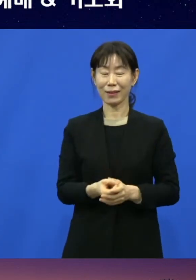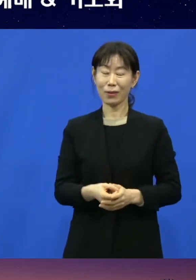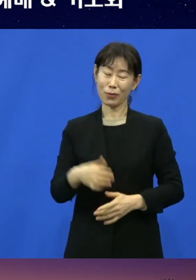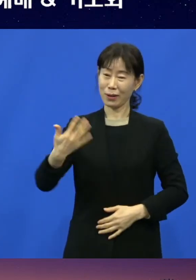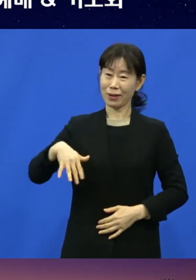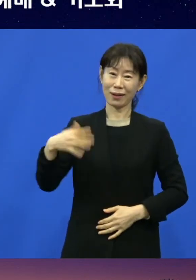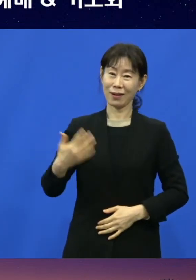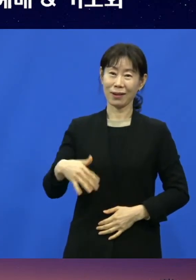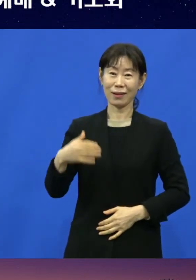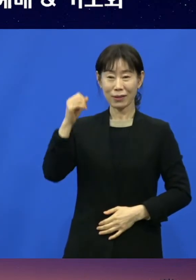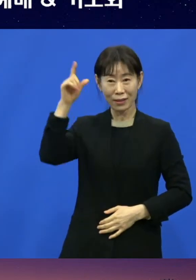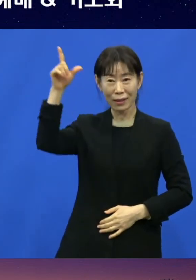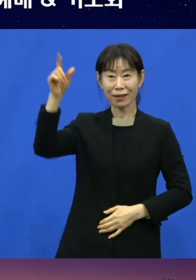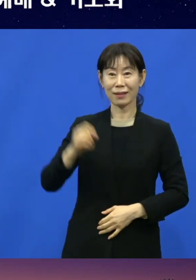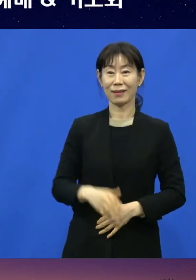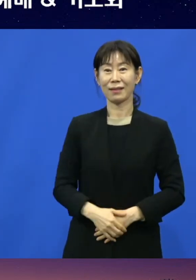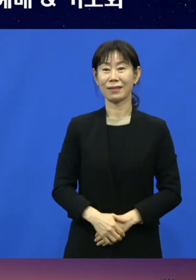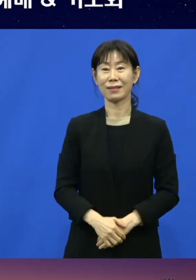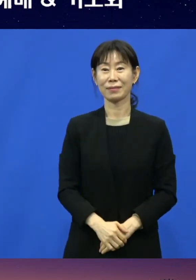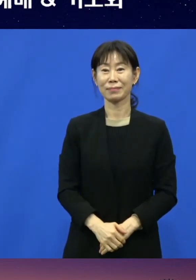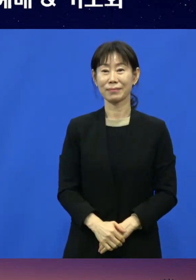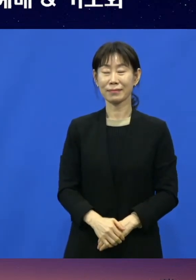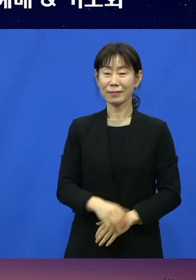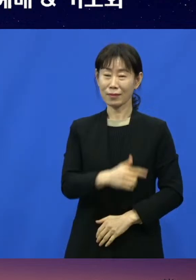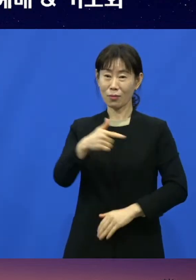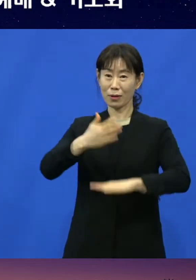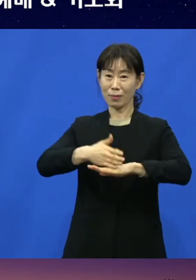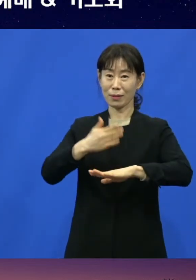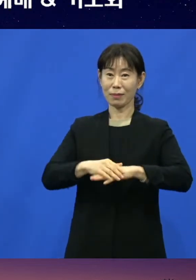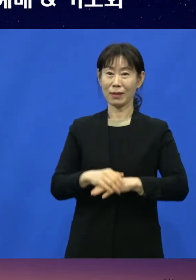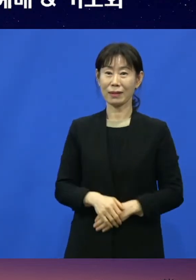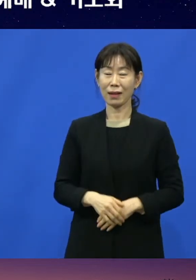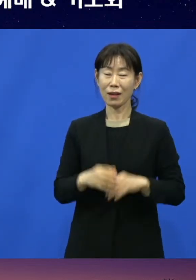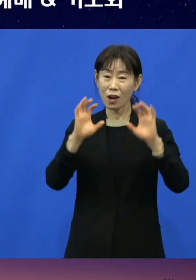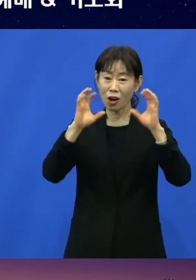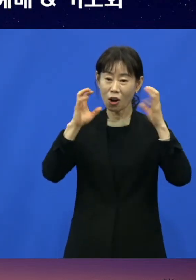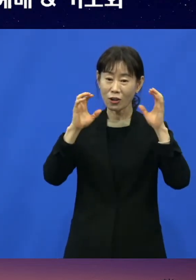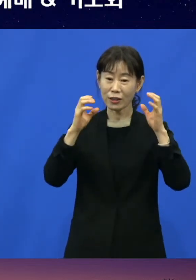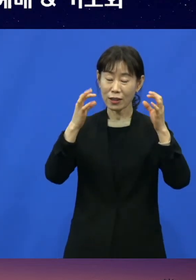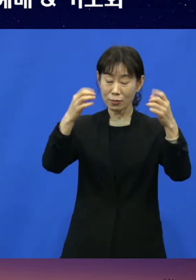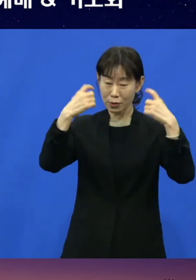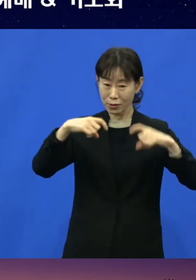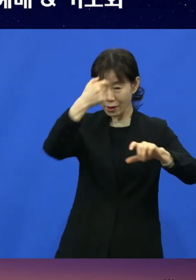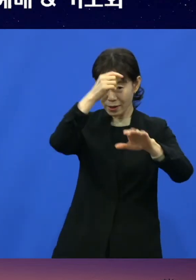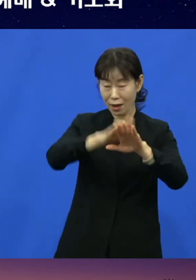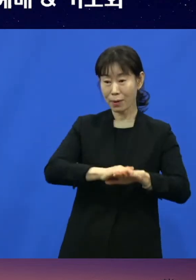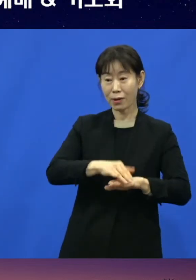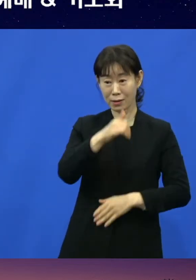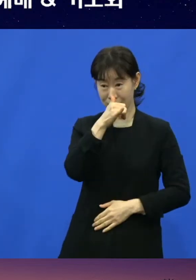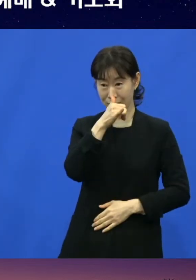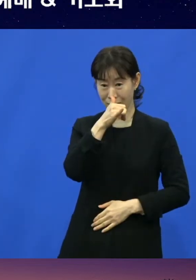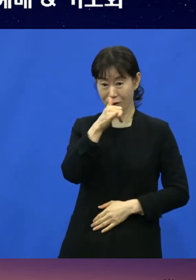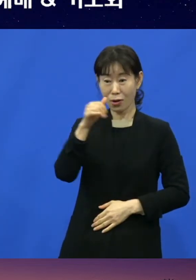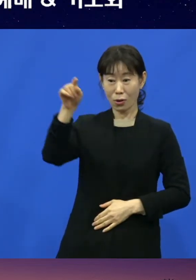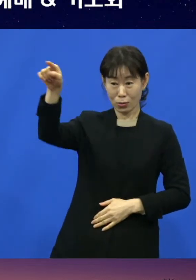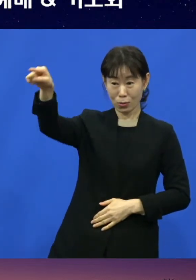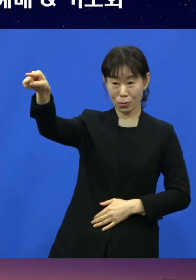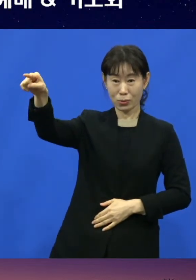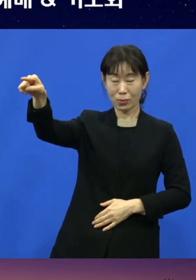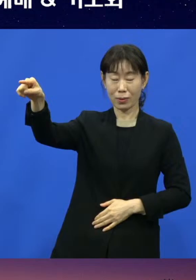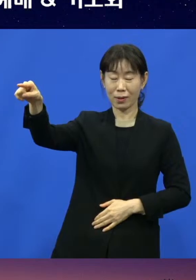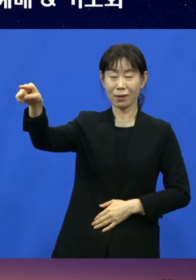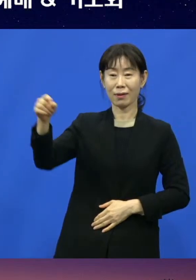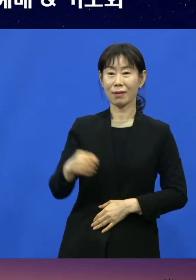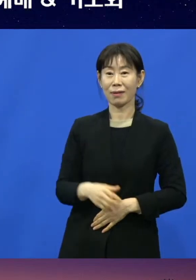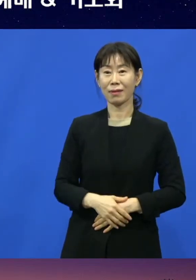오케이. 지금 뭐 너무 감사해요. 어금철이 주일학교 저쪽 교실에서 우리 아이들이 굉장히